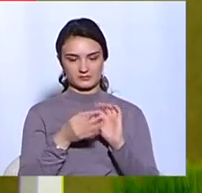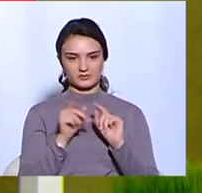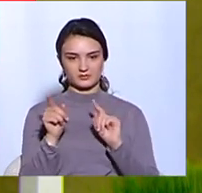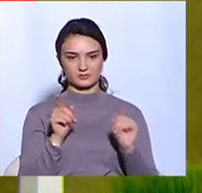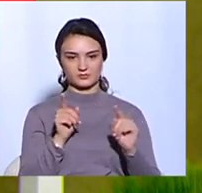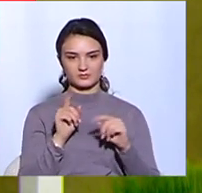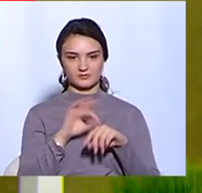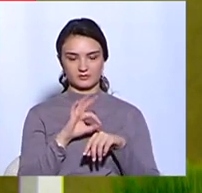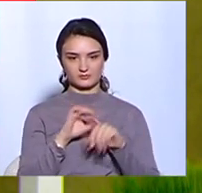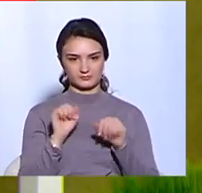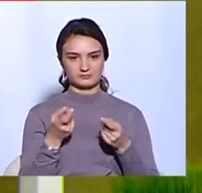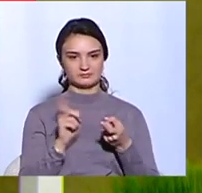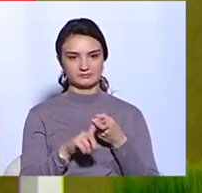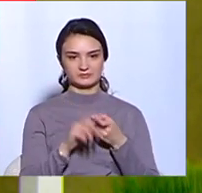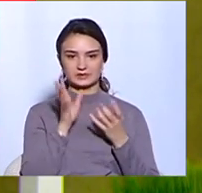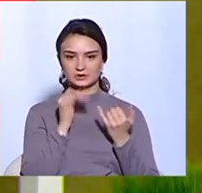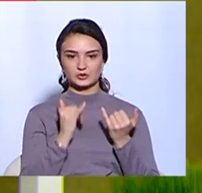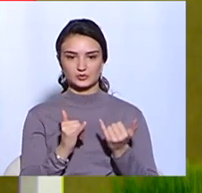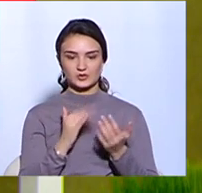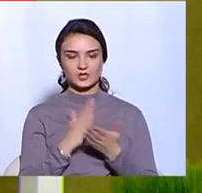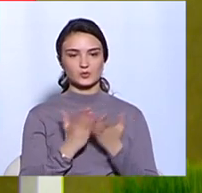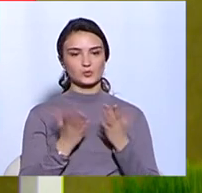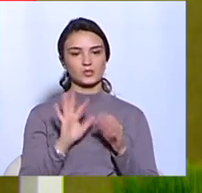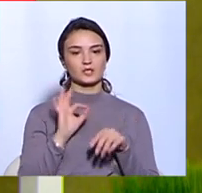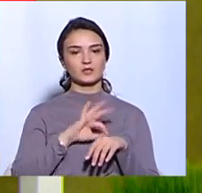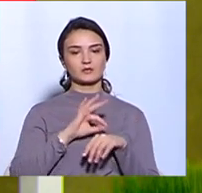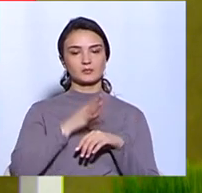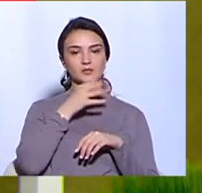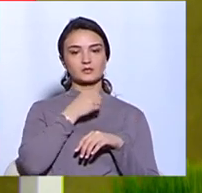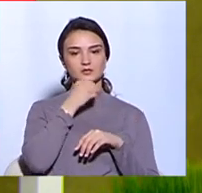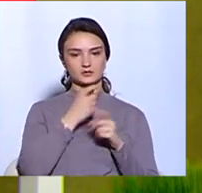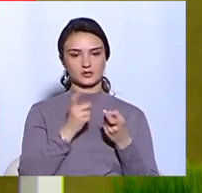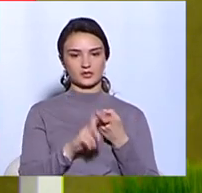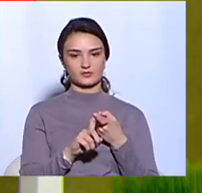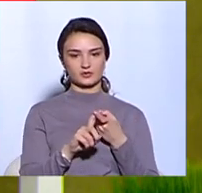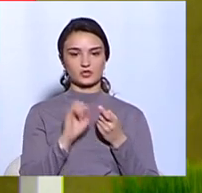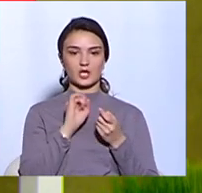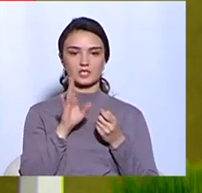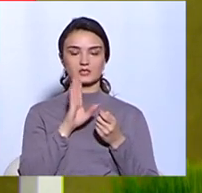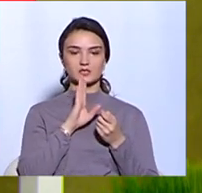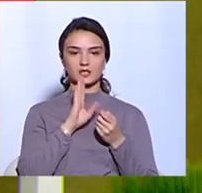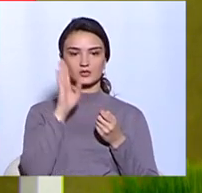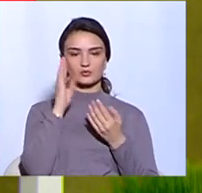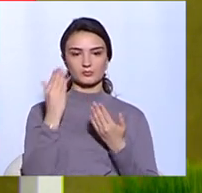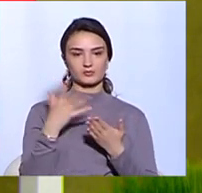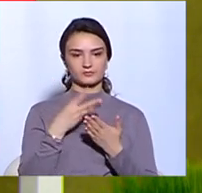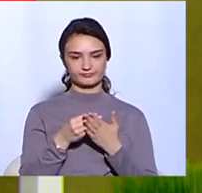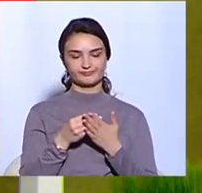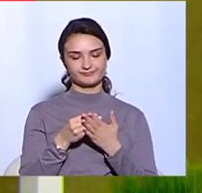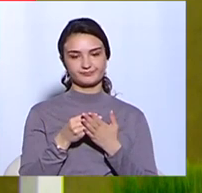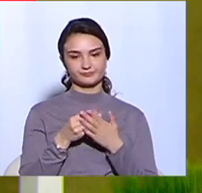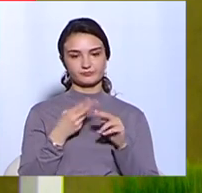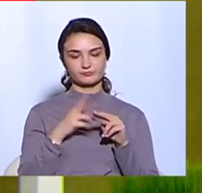დაავადება უკავშირდება თუ არა სეზონს, არის თუ არა დაავადება ასაკთან მჭიდრო კავშირში, ან სქესობრივი თავისებურებით გამოირჩევა თუ